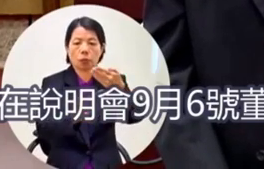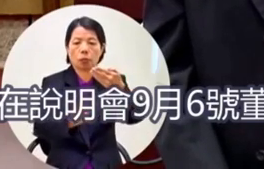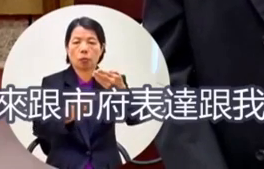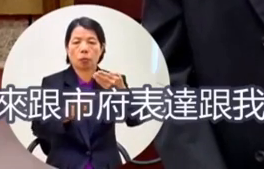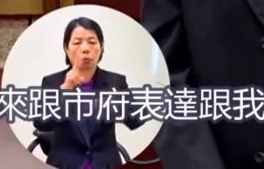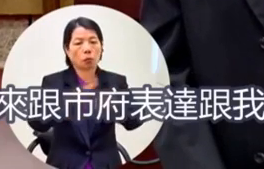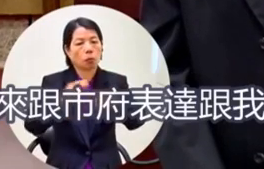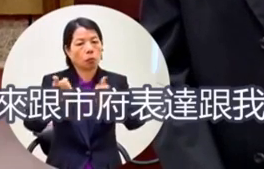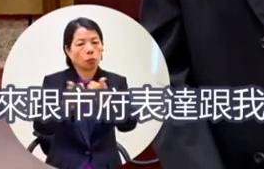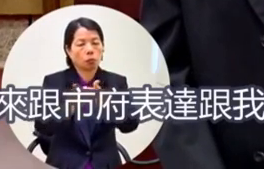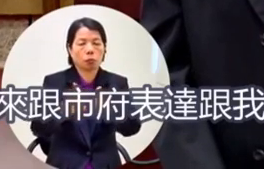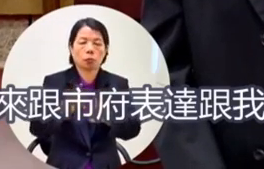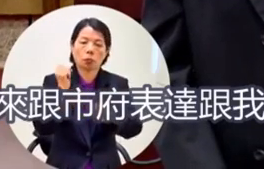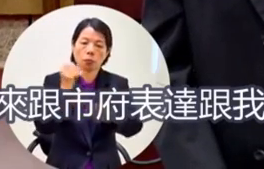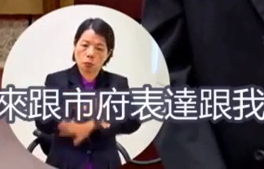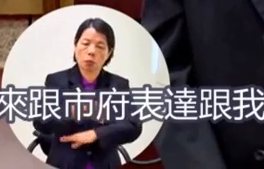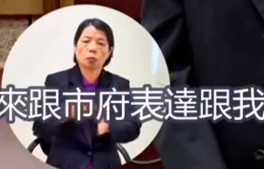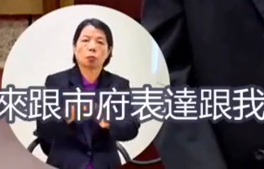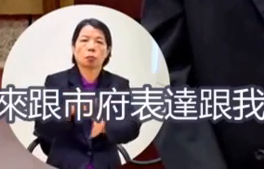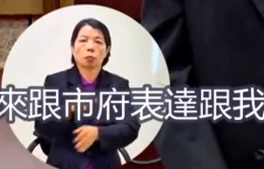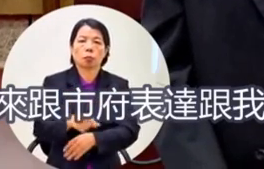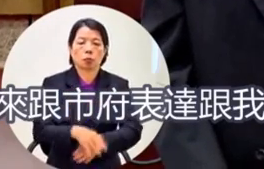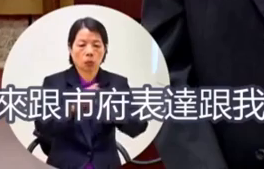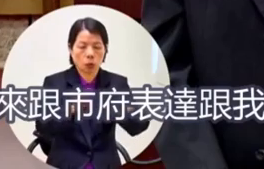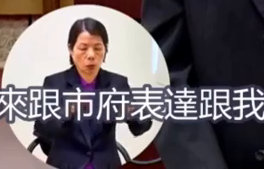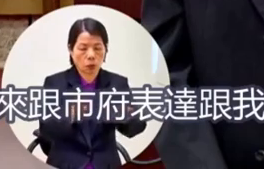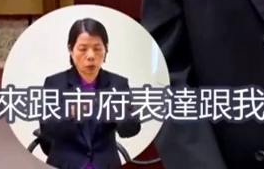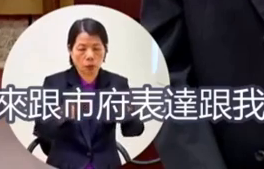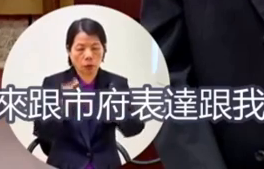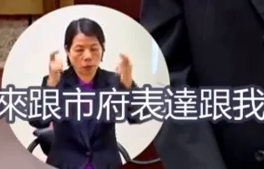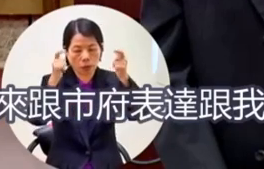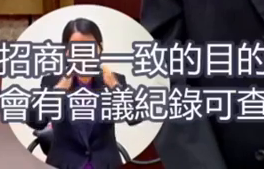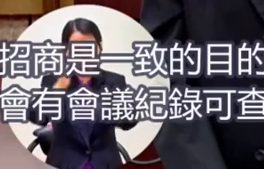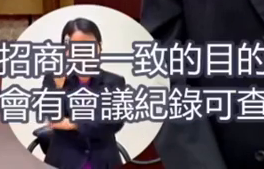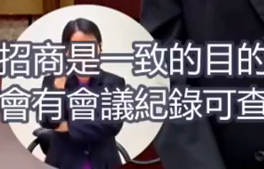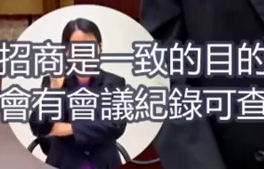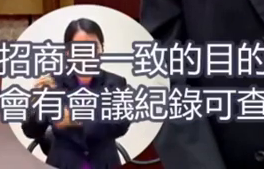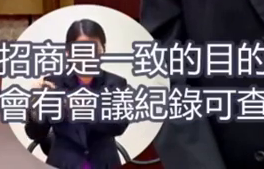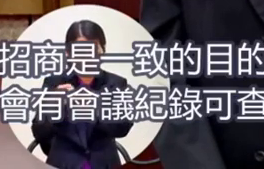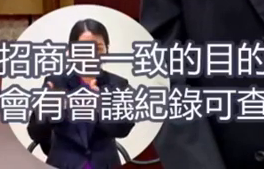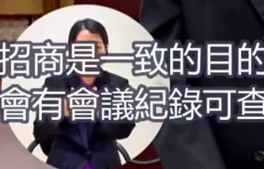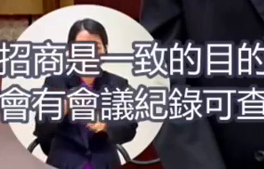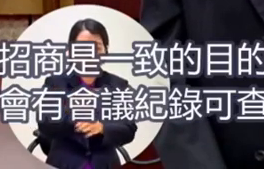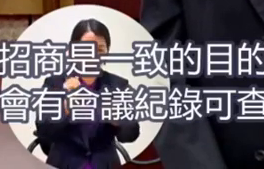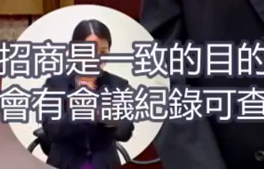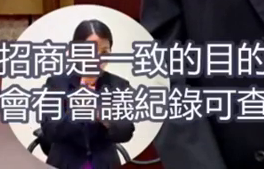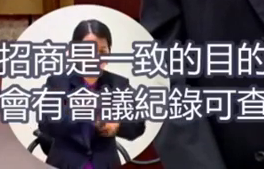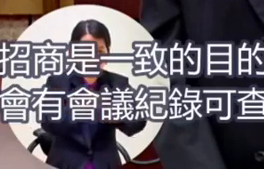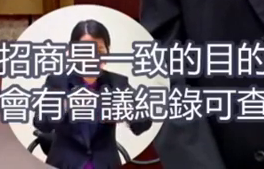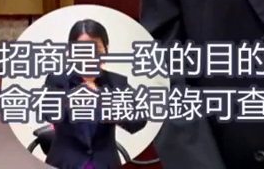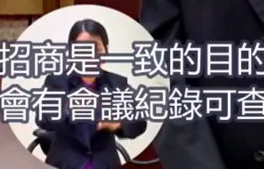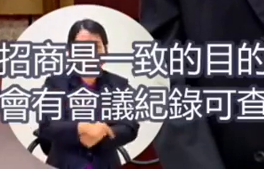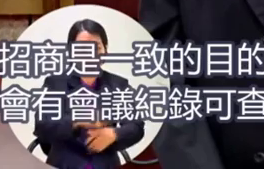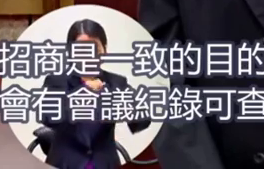会通过，9月20号土开公司也来跟市府表达，跟我们积极推动这些土地的招商是一